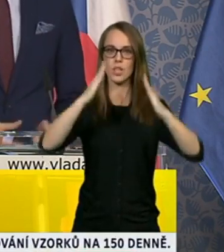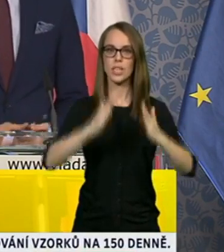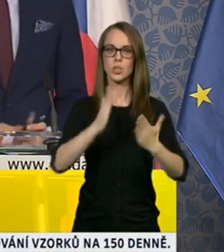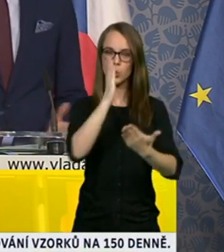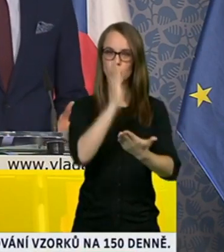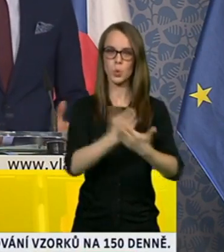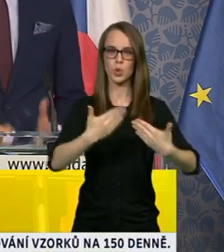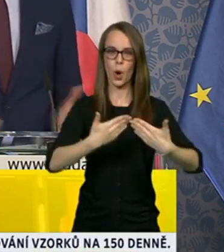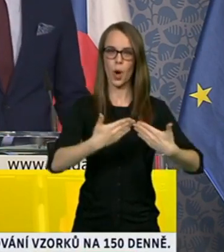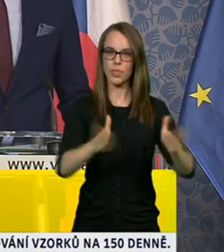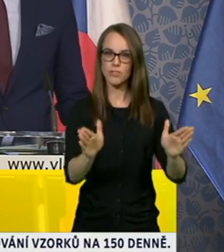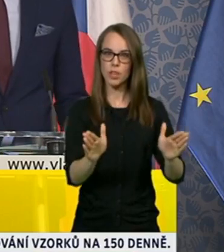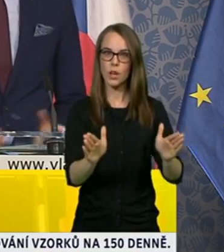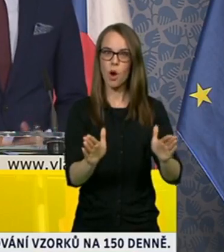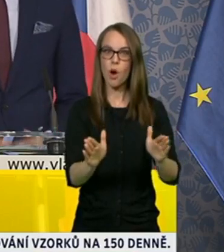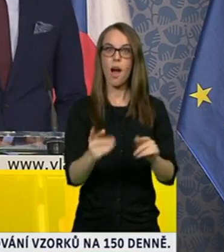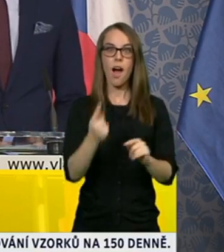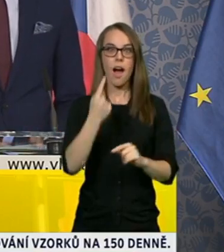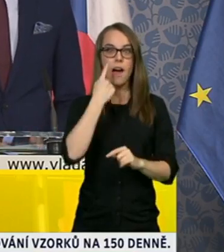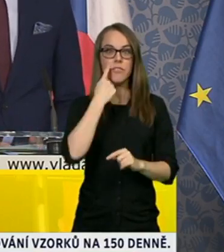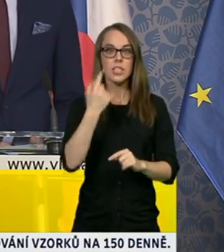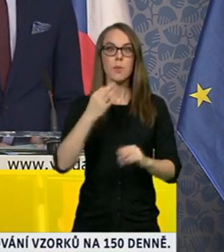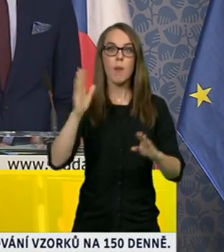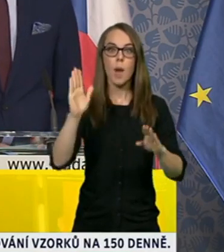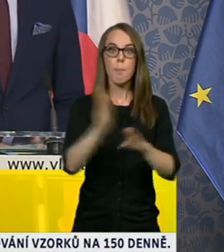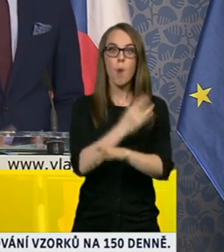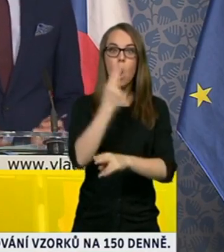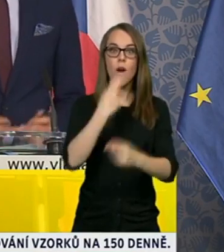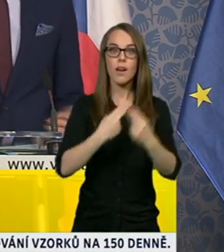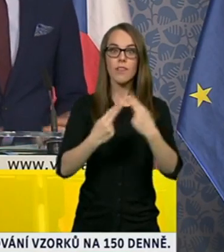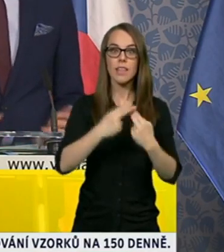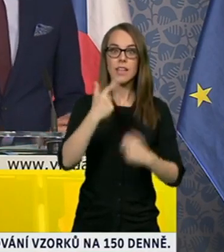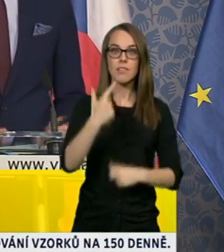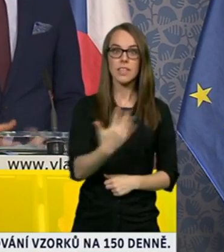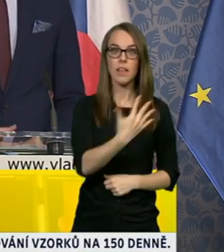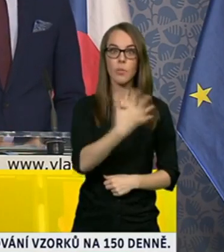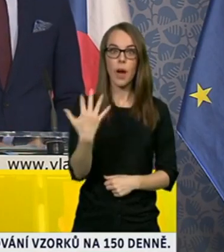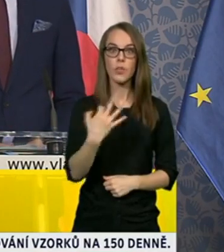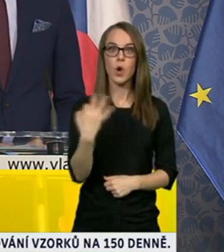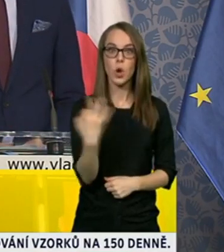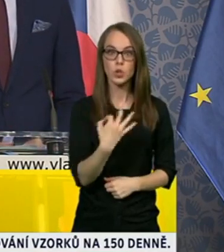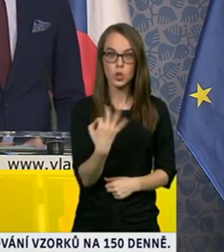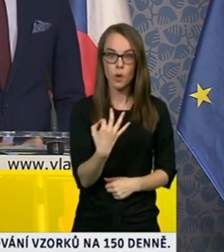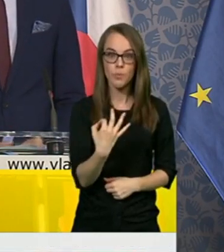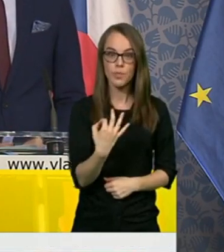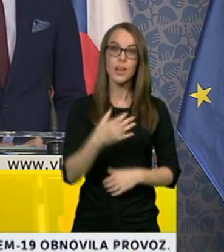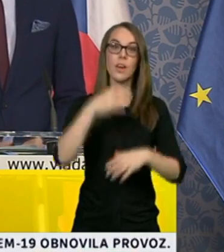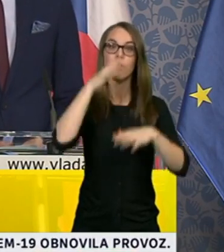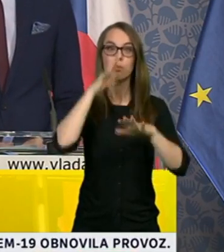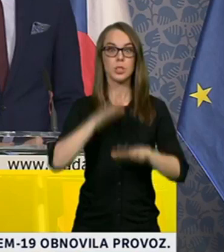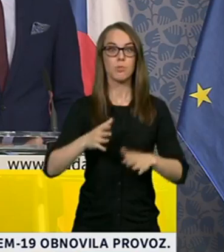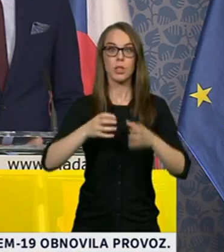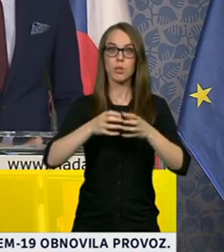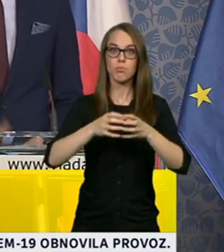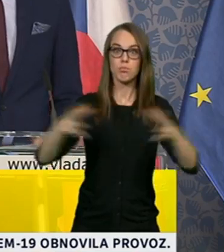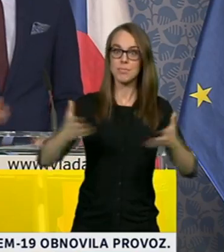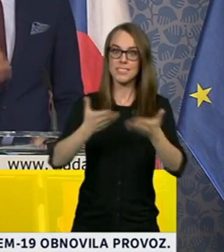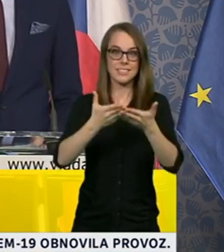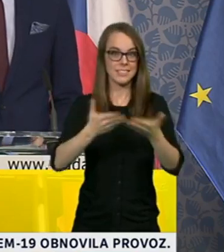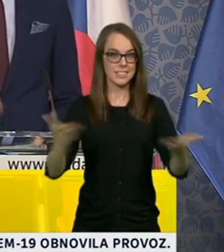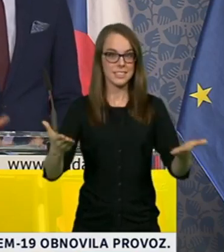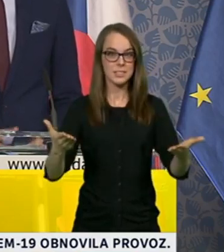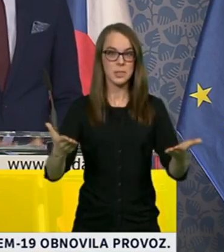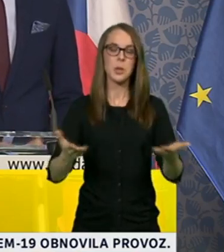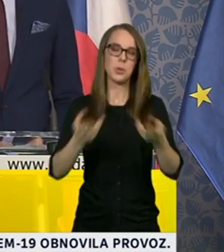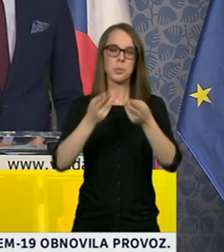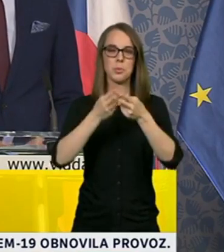dopad, pokud ten dopad zkrátka bude mírný, tak myslím si, že se můžeme